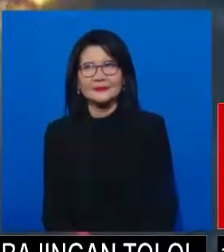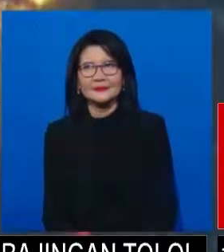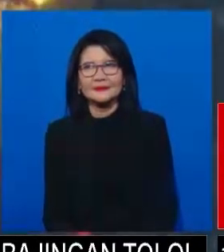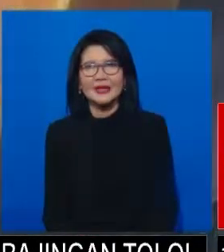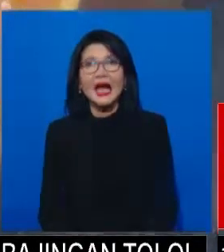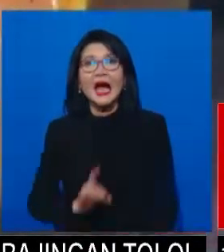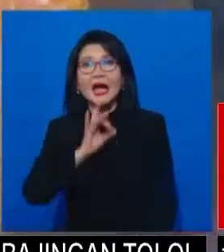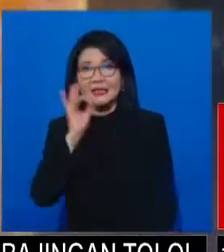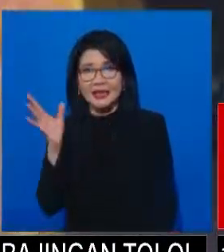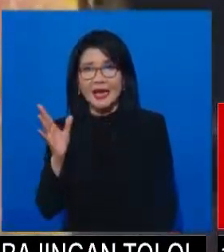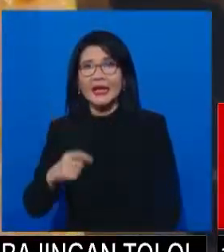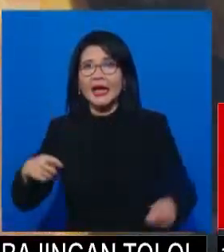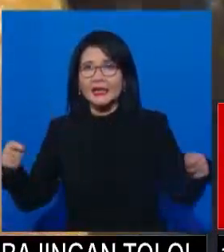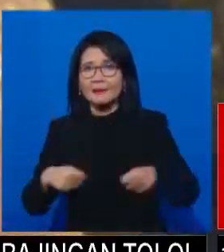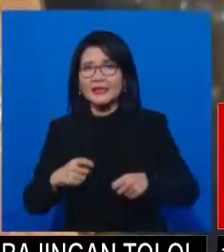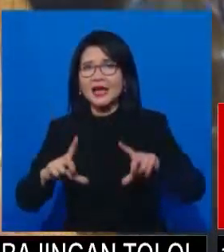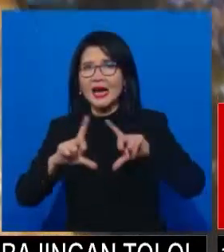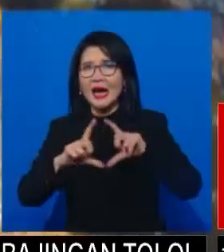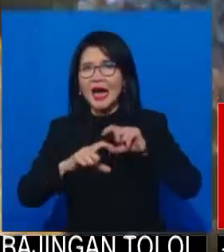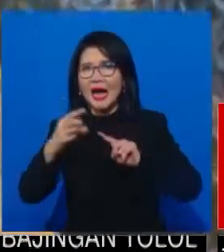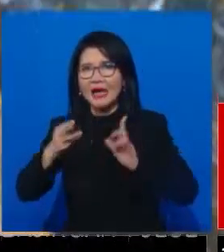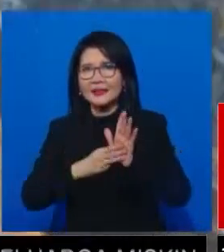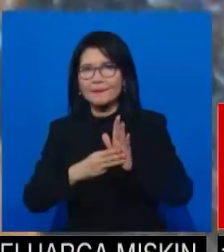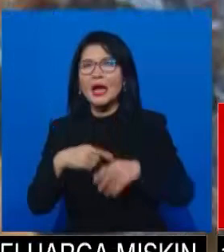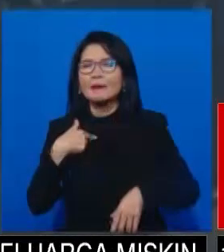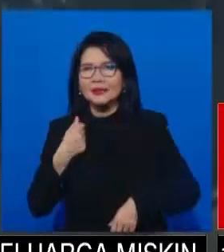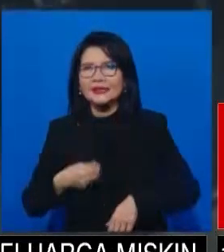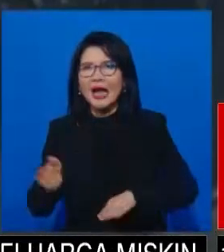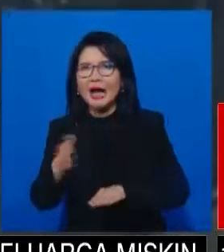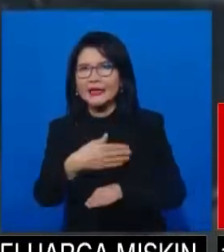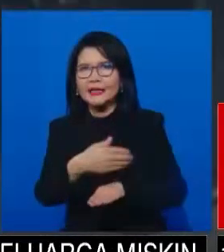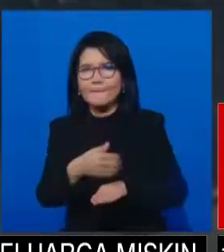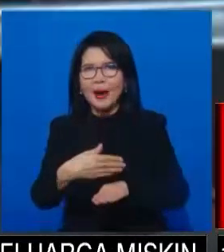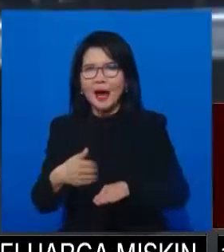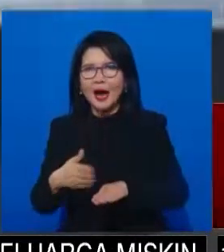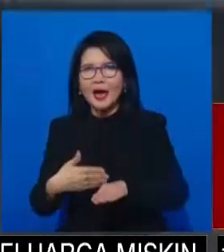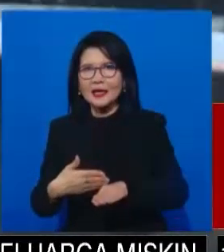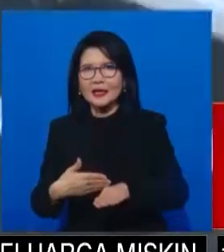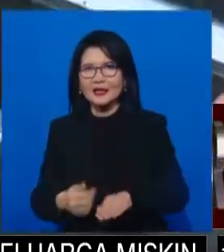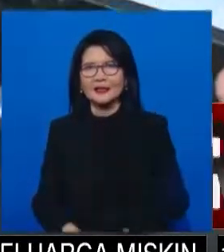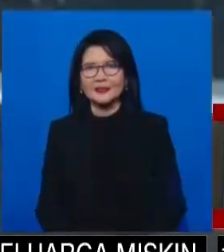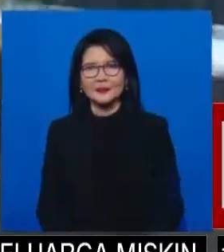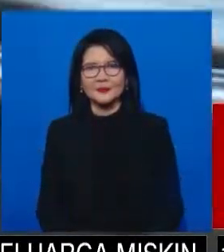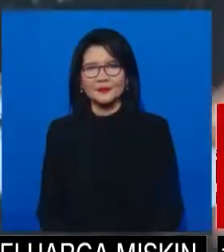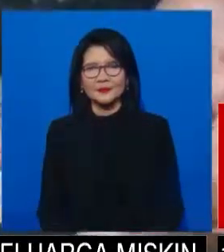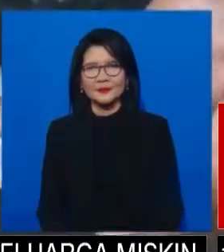Selain dimasak asam-asam pedas, ikan mubara juga cocok untuk dibakar. Ini sesuai dengan tekstur dagingnya yang padat.